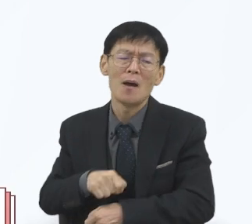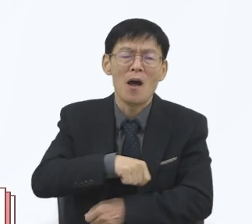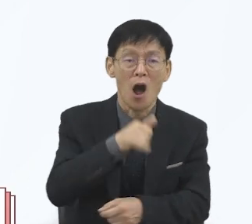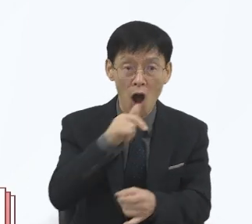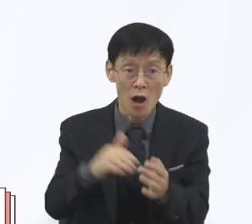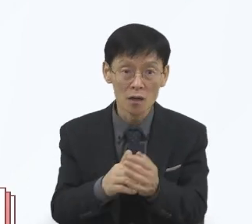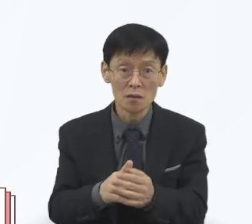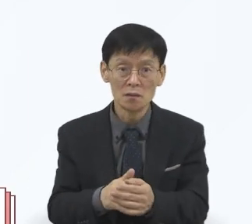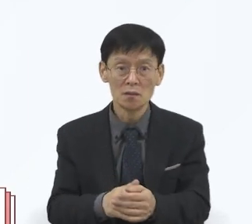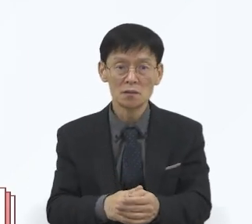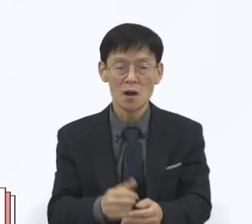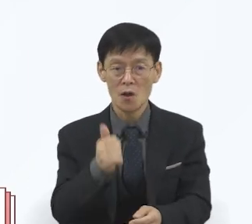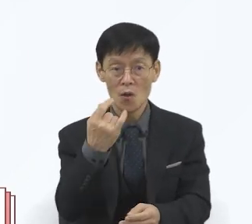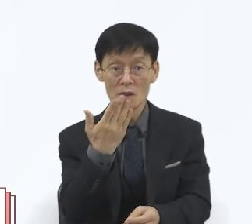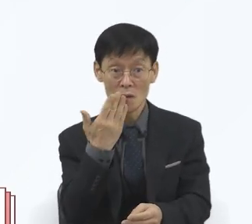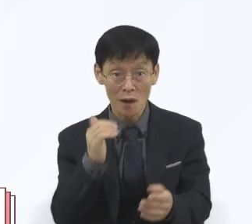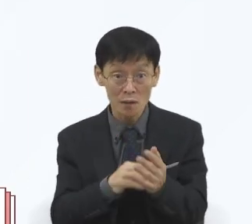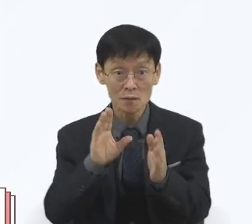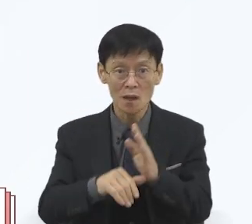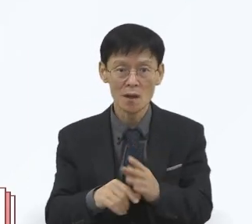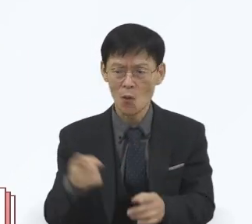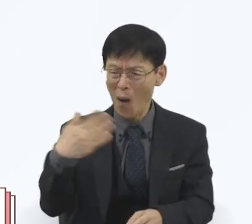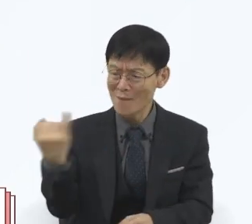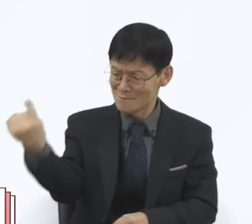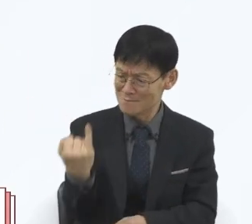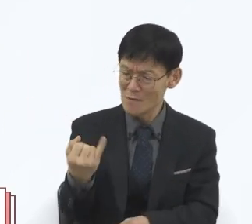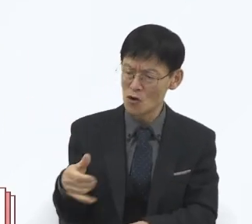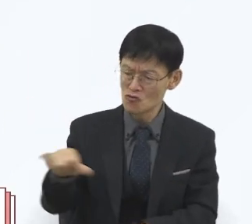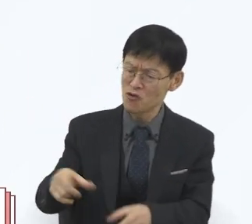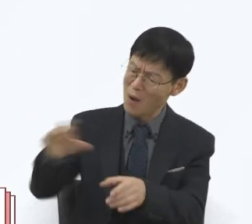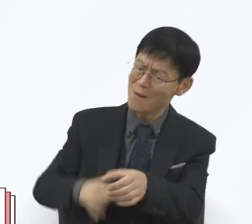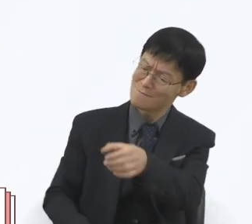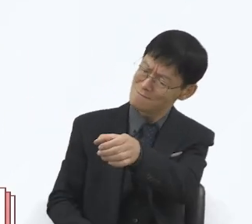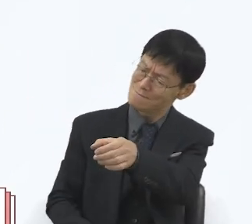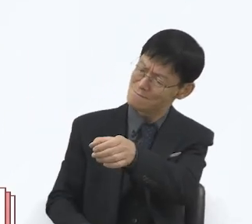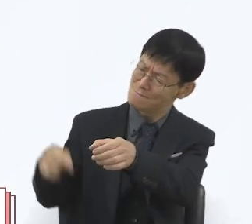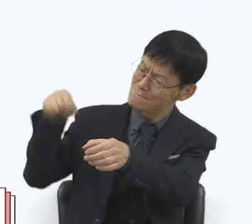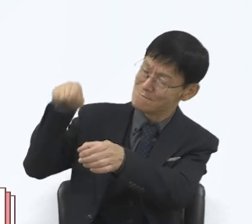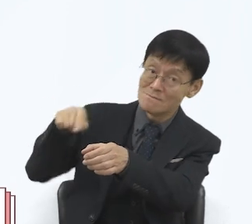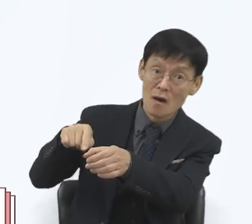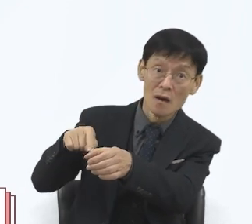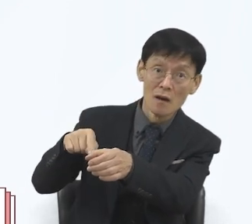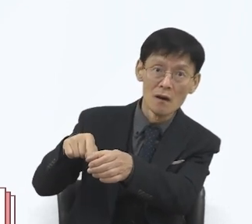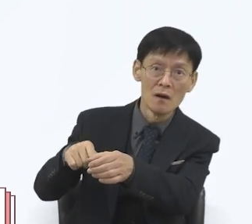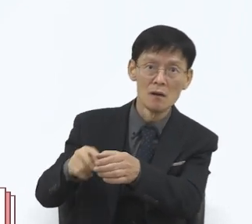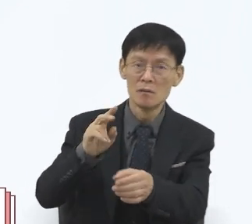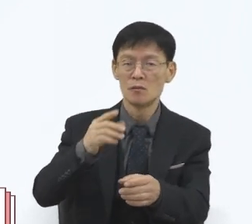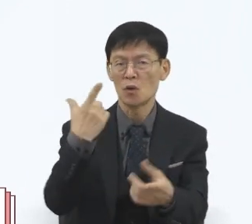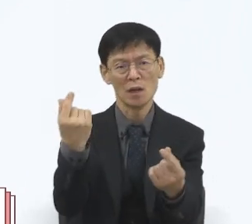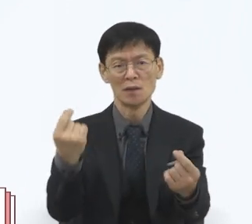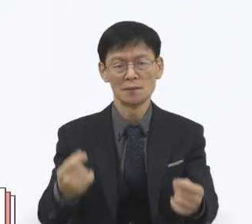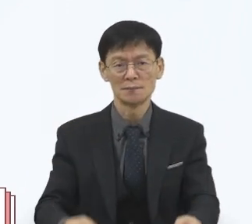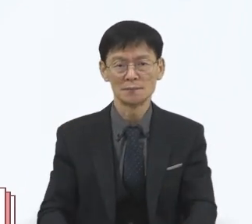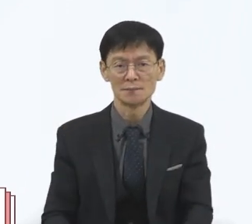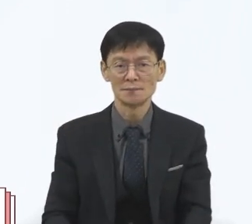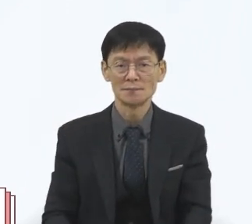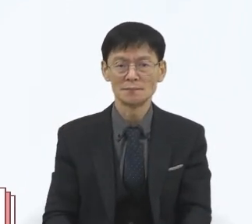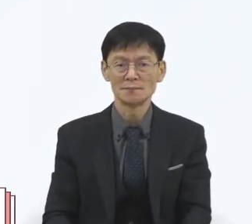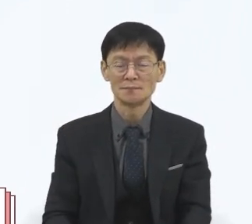하게 하고 회식 자리에서 강제로 옆에 앉아서 술을 따르라고 시키는 것도 이에 해당될 수